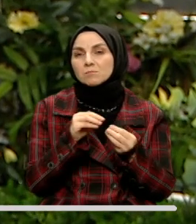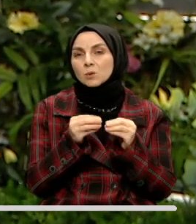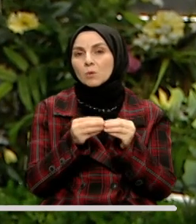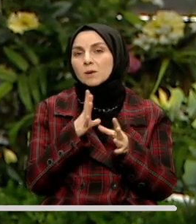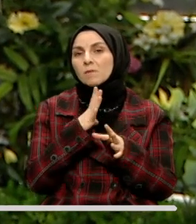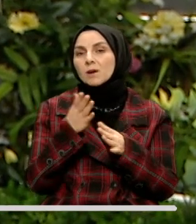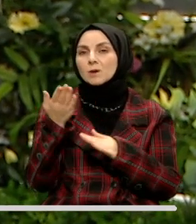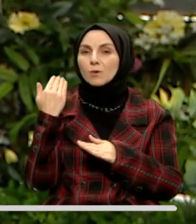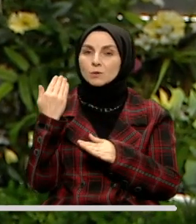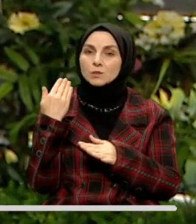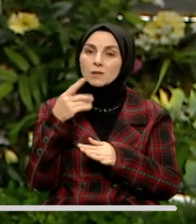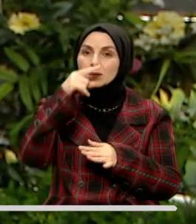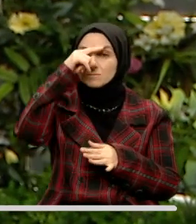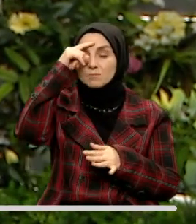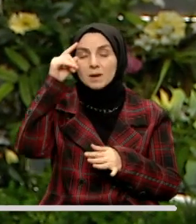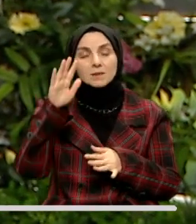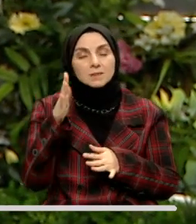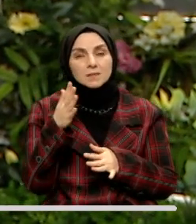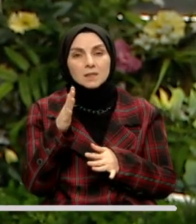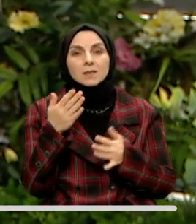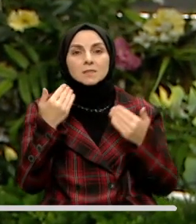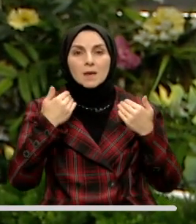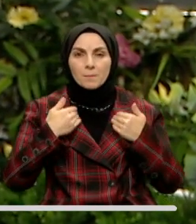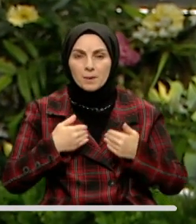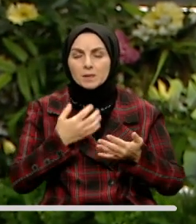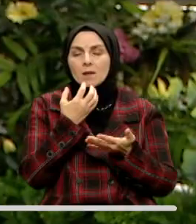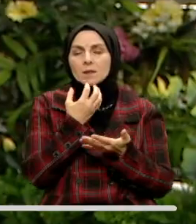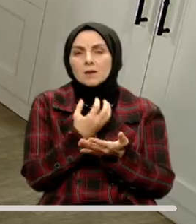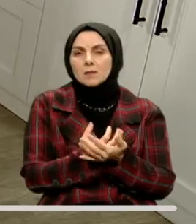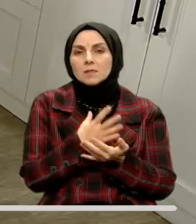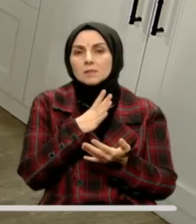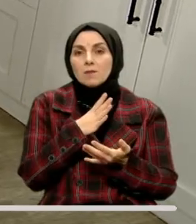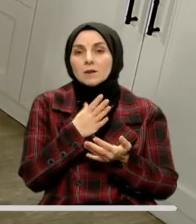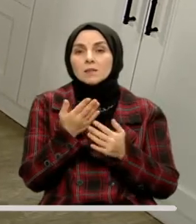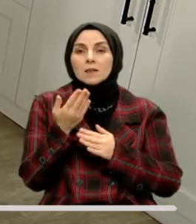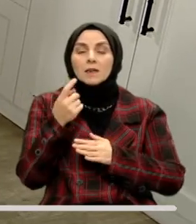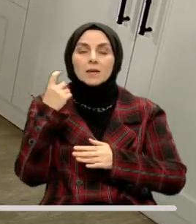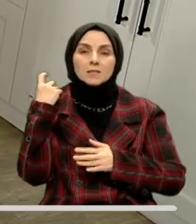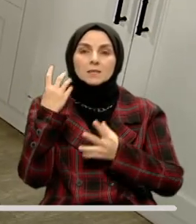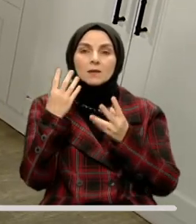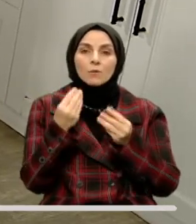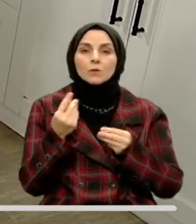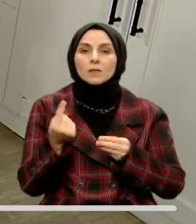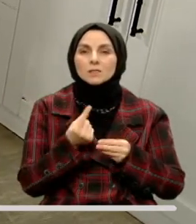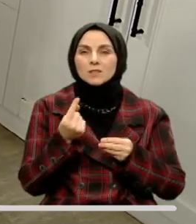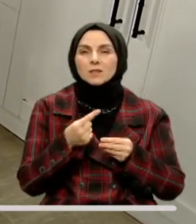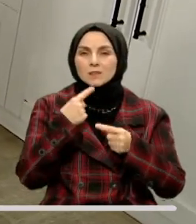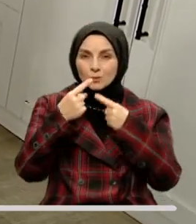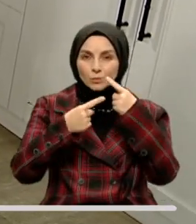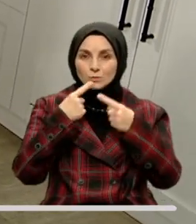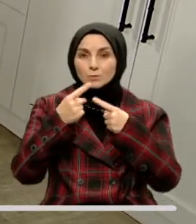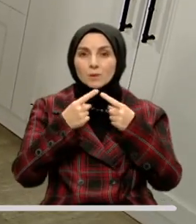Dolayısıyla beden kayıt tutar. Onları da dillendirmek, konuşturmak, bunlarla ilgili tatlış